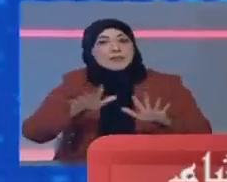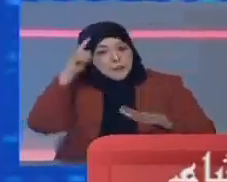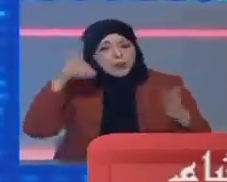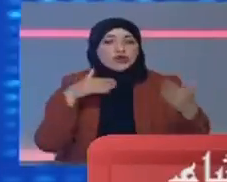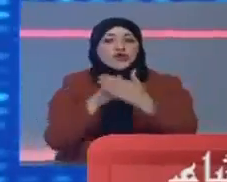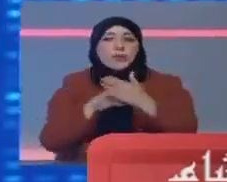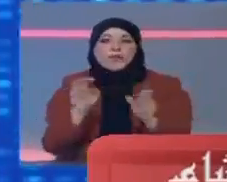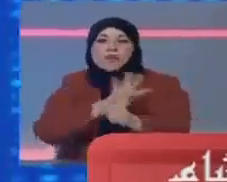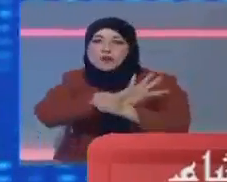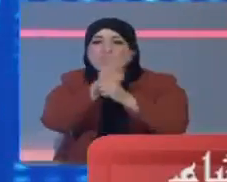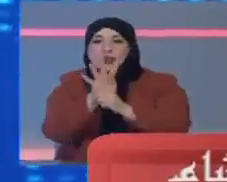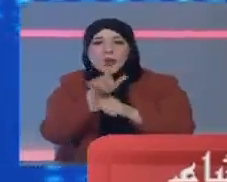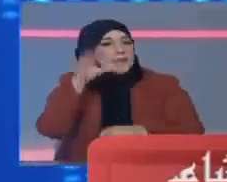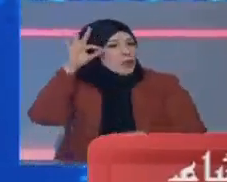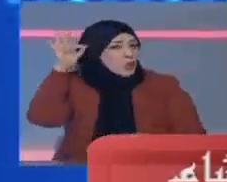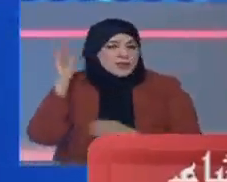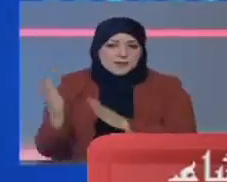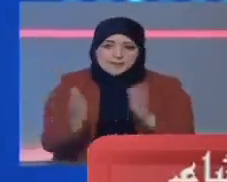كلون بلادنا